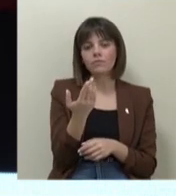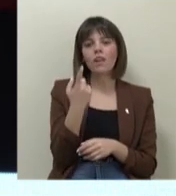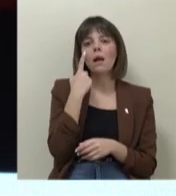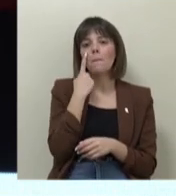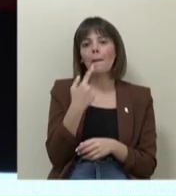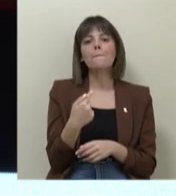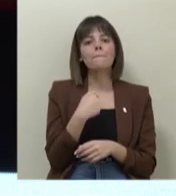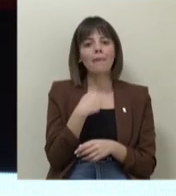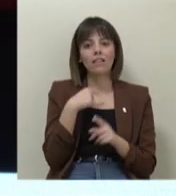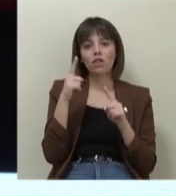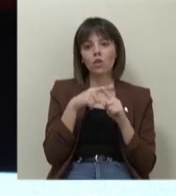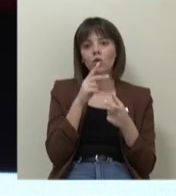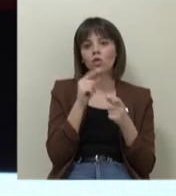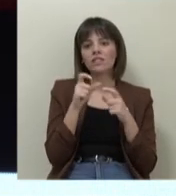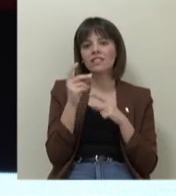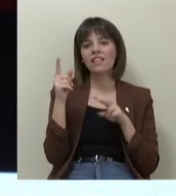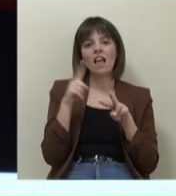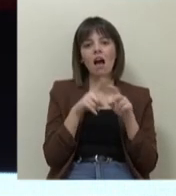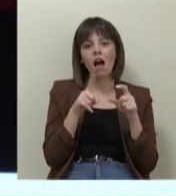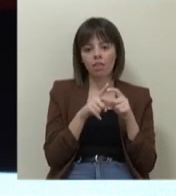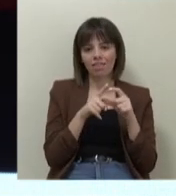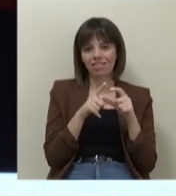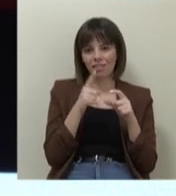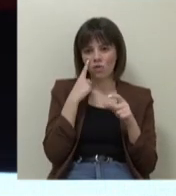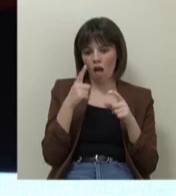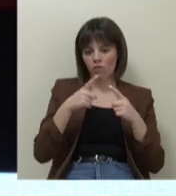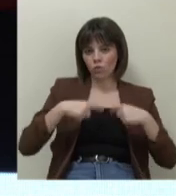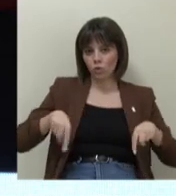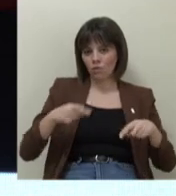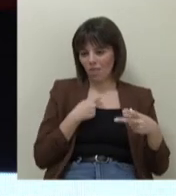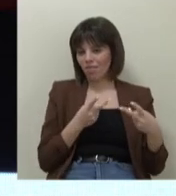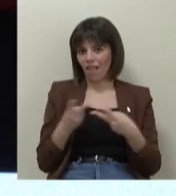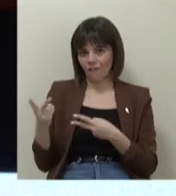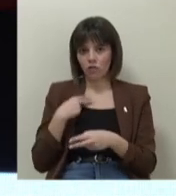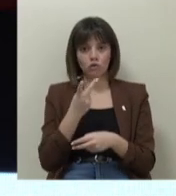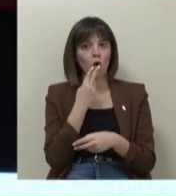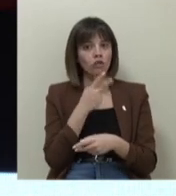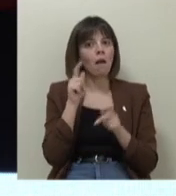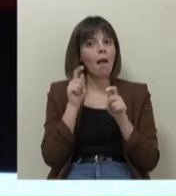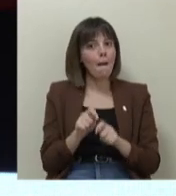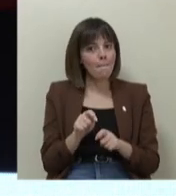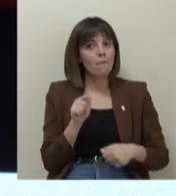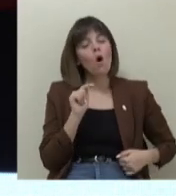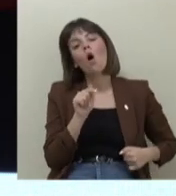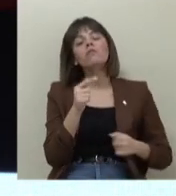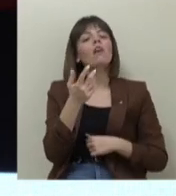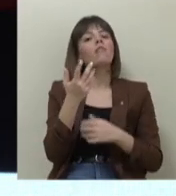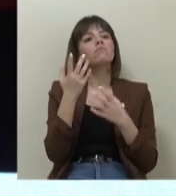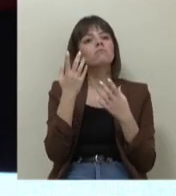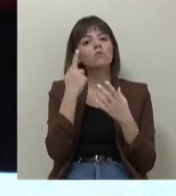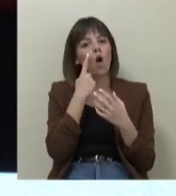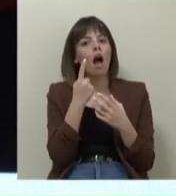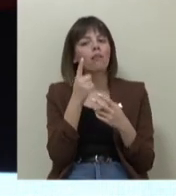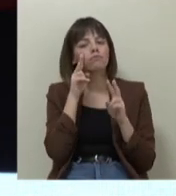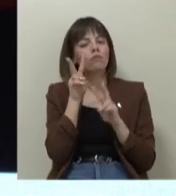Bakın ben TÜSİAD İstişare Kurulu'na da davet edildim. Orada da bir konuşma yaptım. Oradan edindiğim intiba